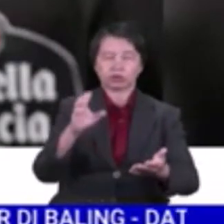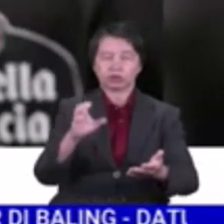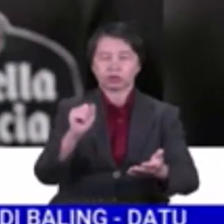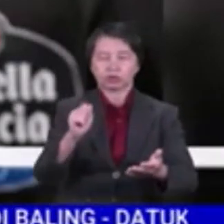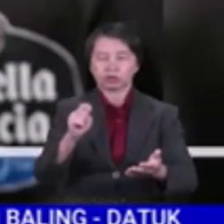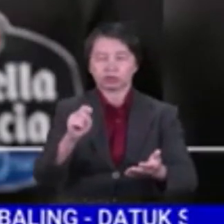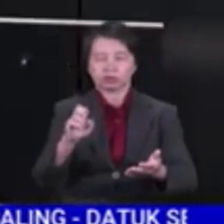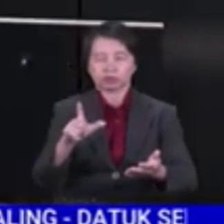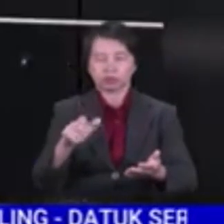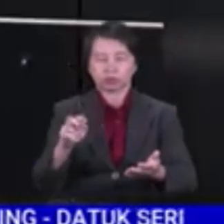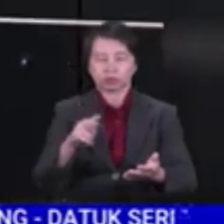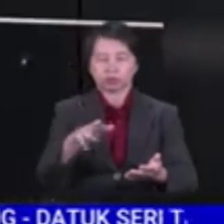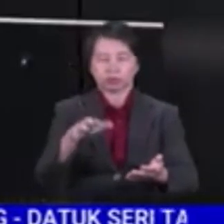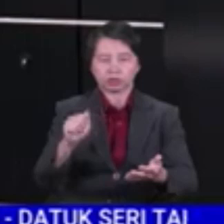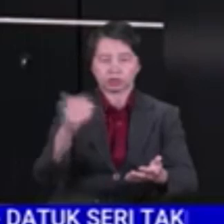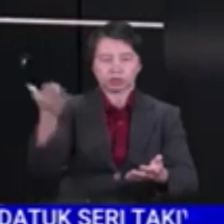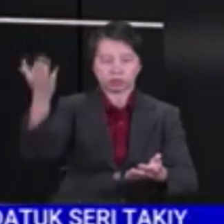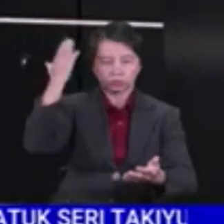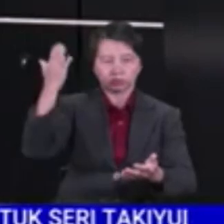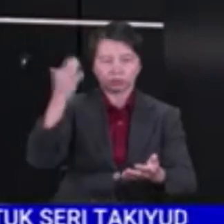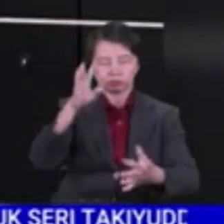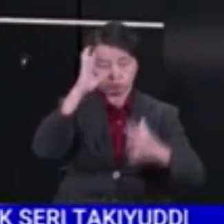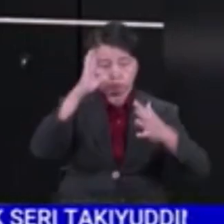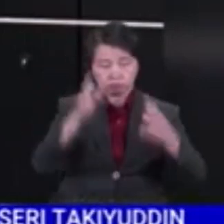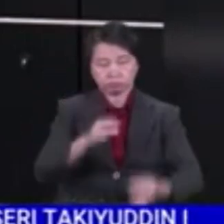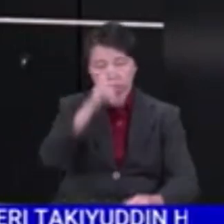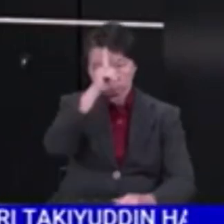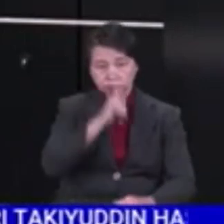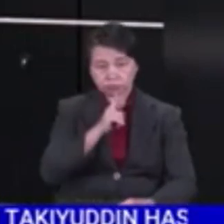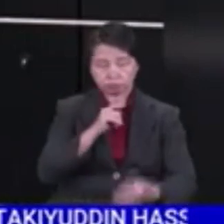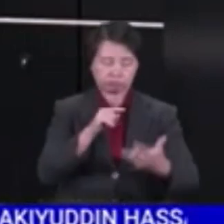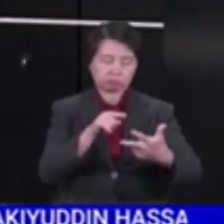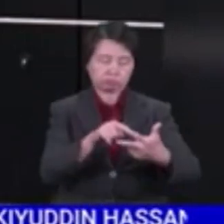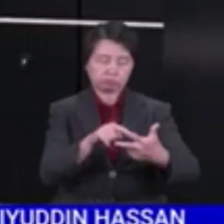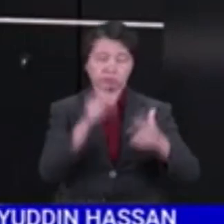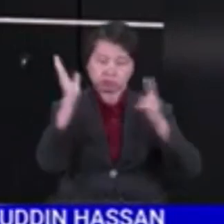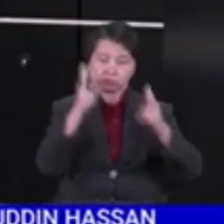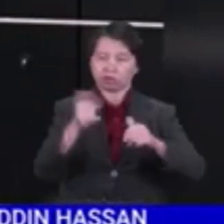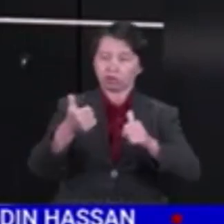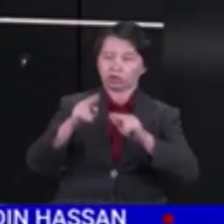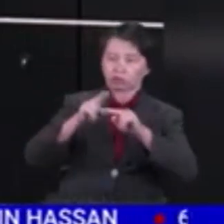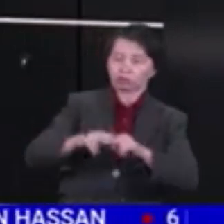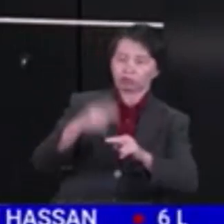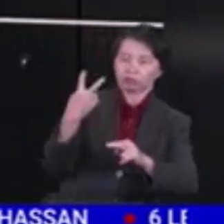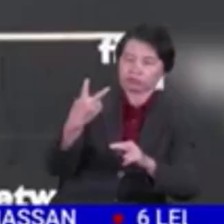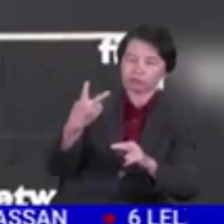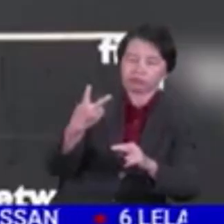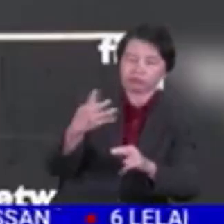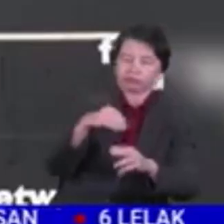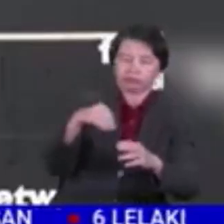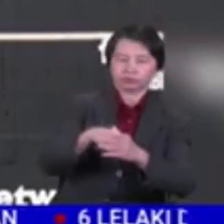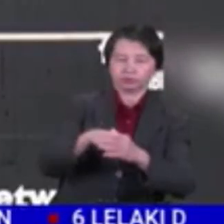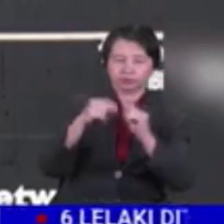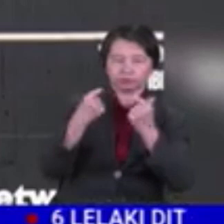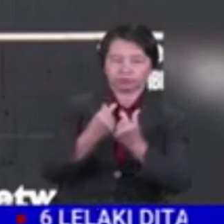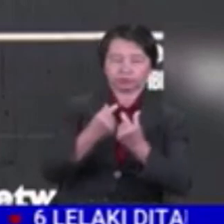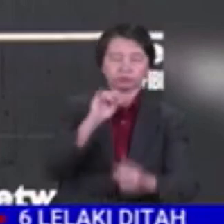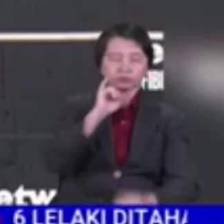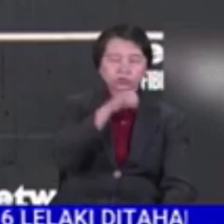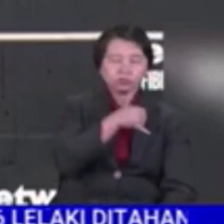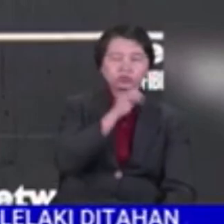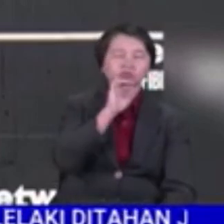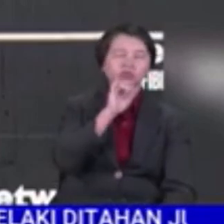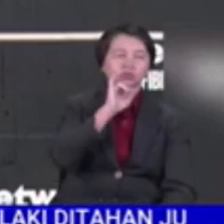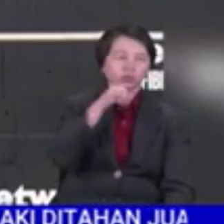lalu keputusan di Portugal itu untuk menyaksikan damai kini menghuni kedudukan kedua keseluruhan kategori Junior